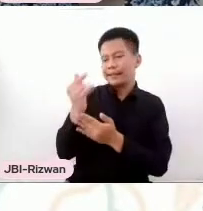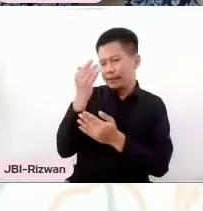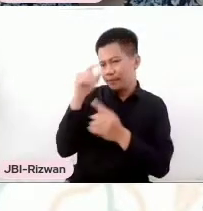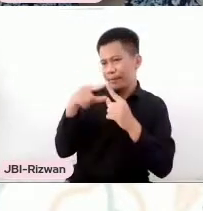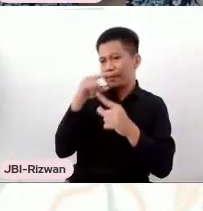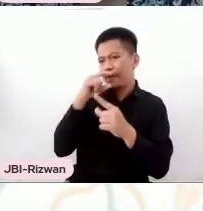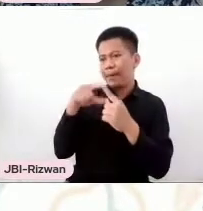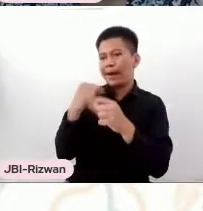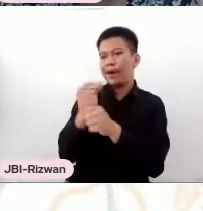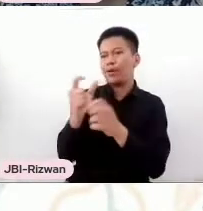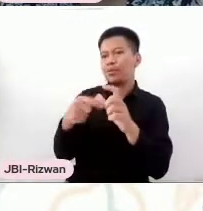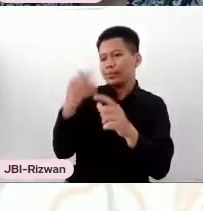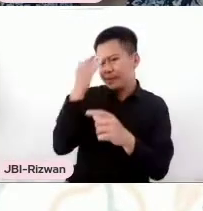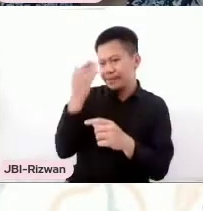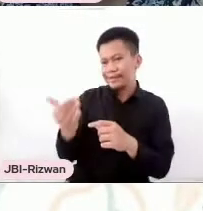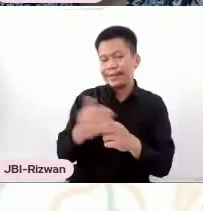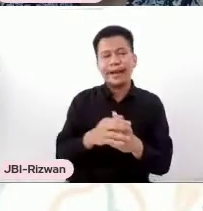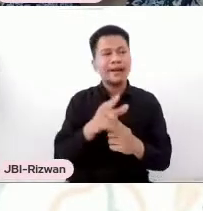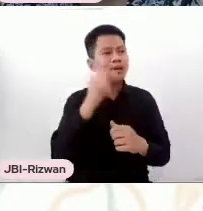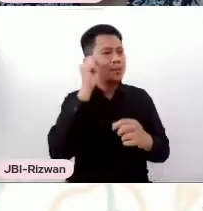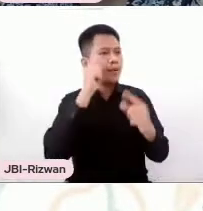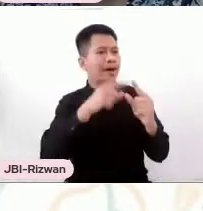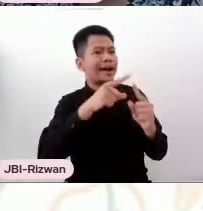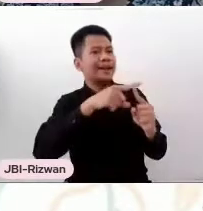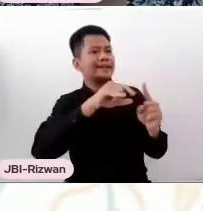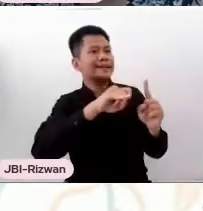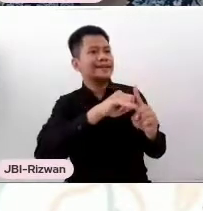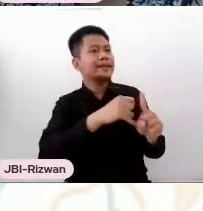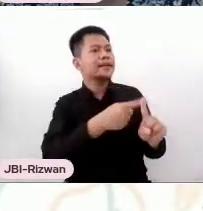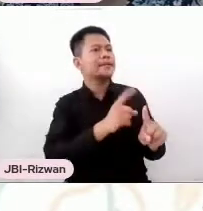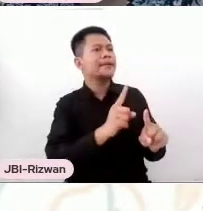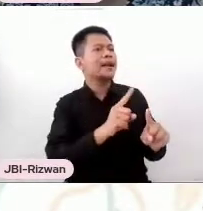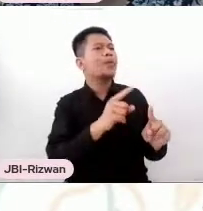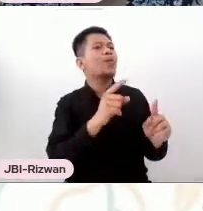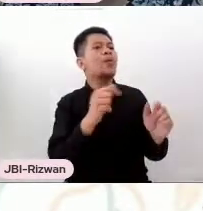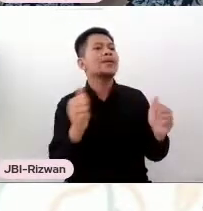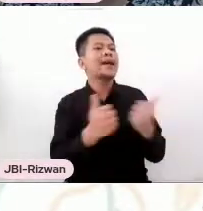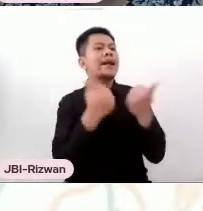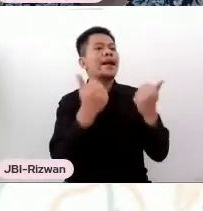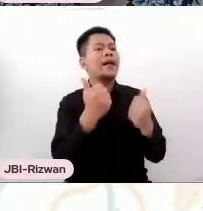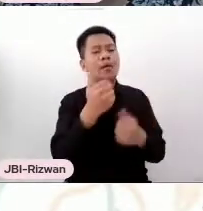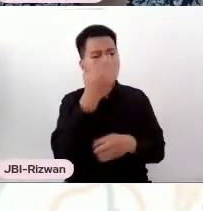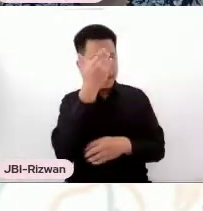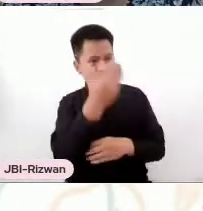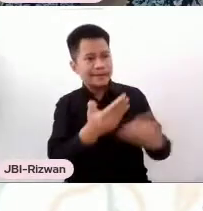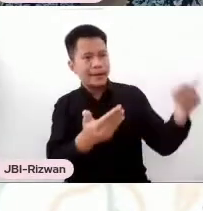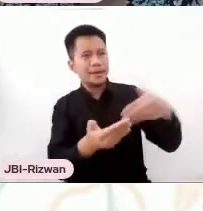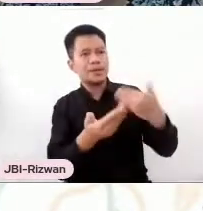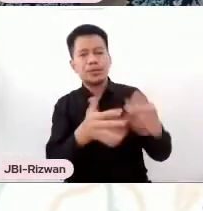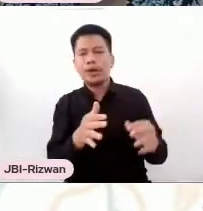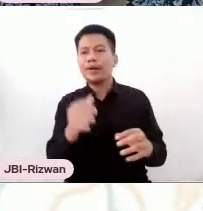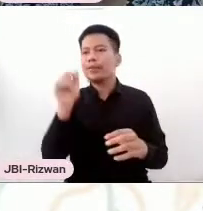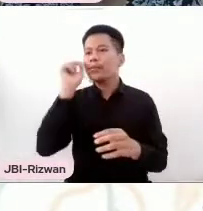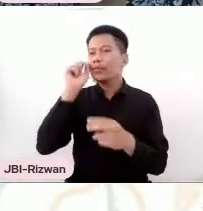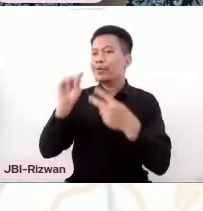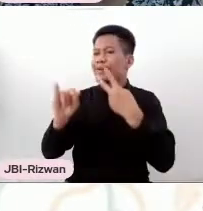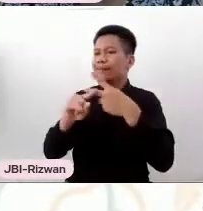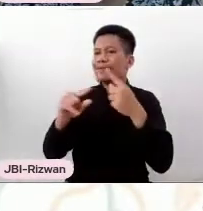Bu Atik ya, Bu Atik dari mana? Dari Tangerang, terima kasih ya sudah hadir. Ibu Riva juga, kemudian Ibu